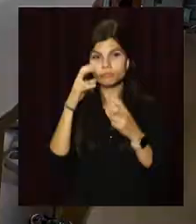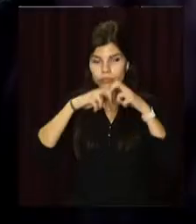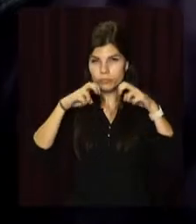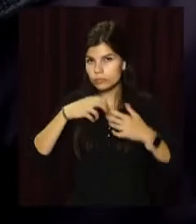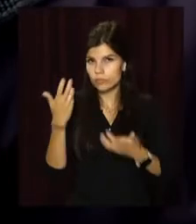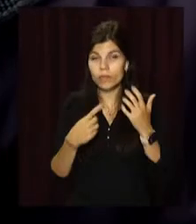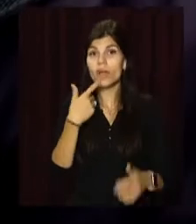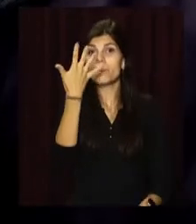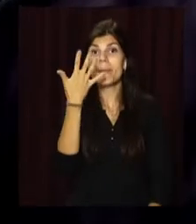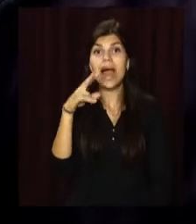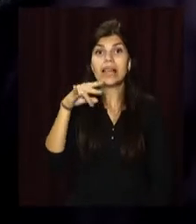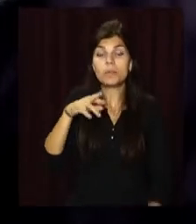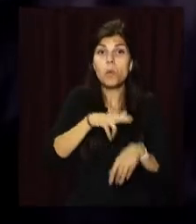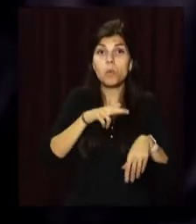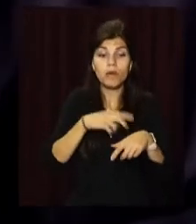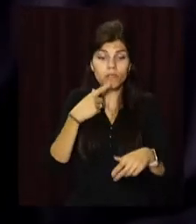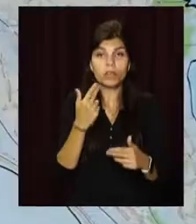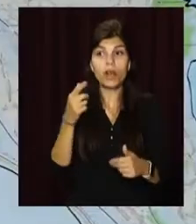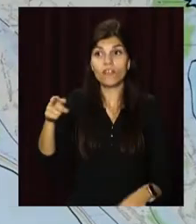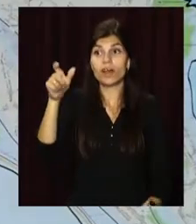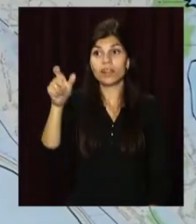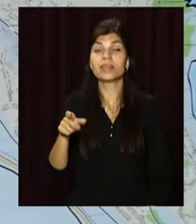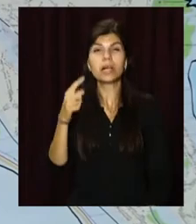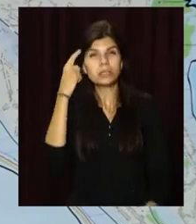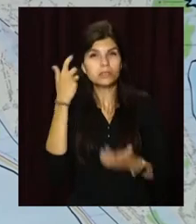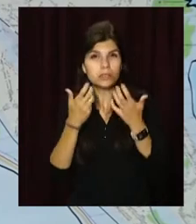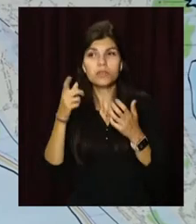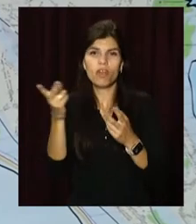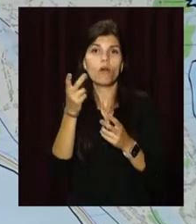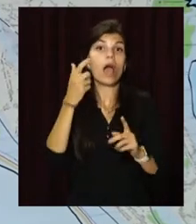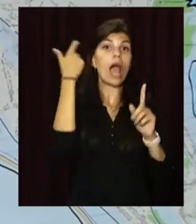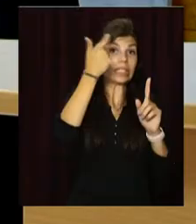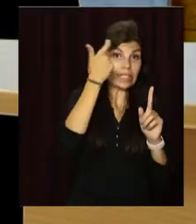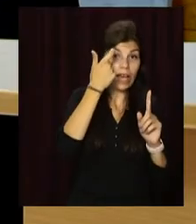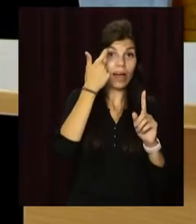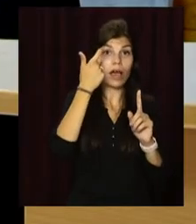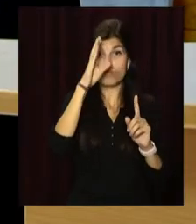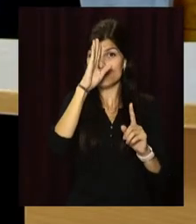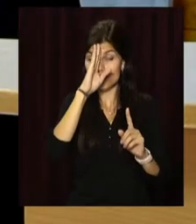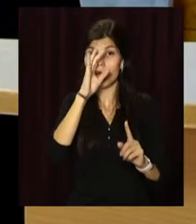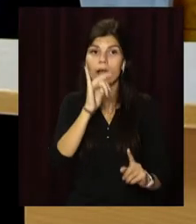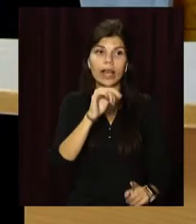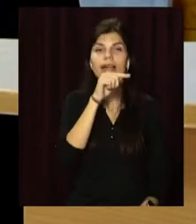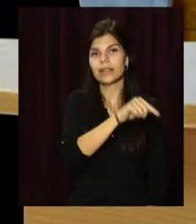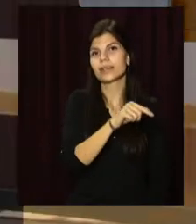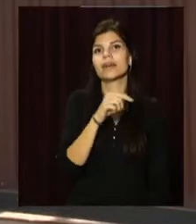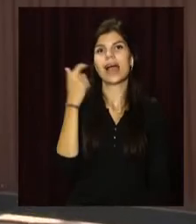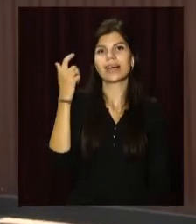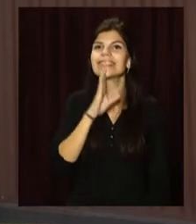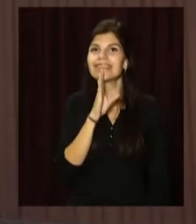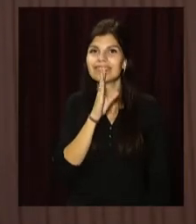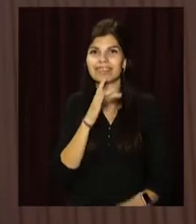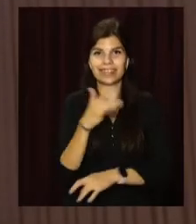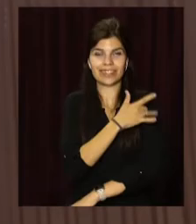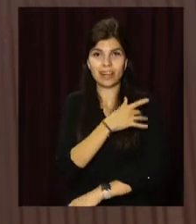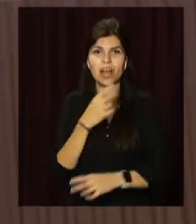з'ясували. 5 липня вранці власник будинку та його хатня помічниця посварилися. Конфлікт виник через особисту неприязнь. Чоловік